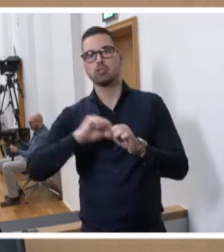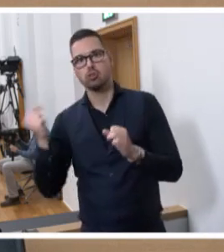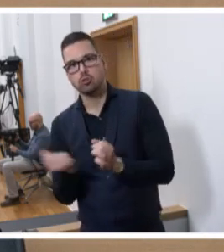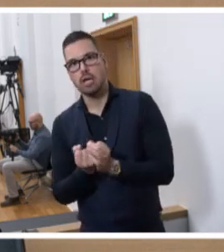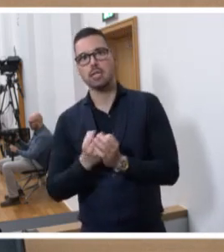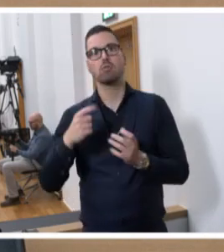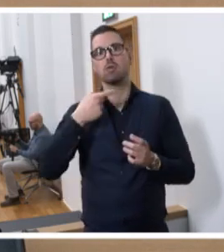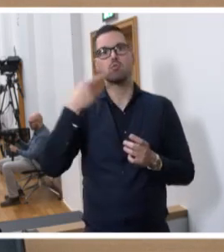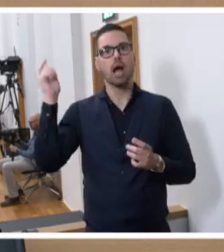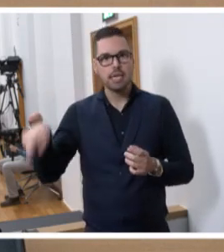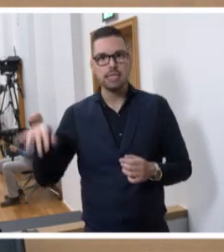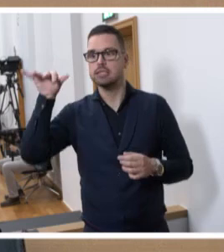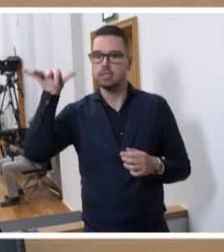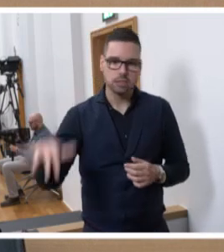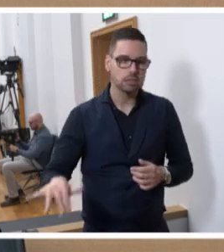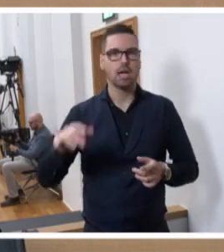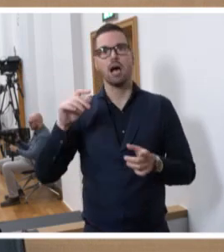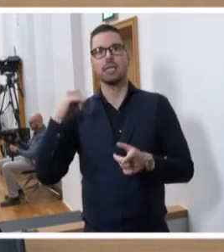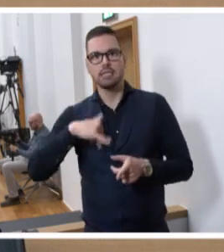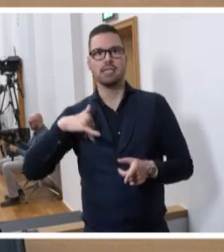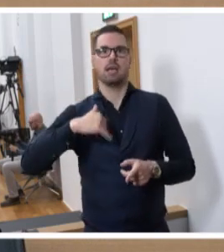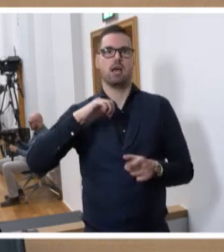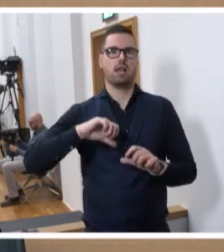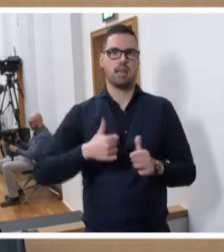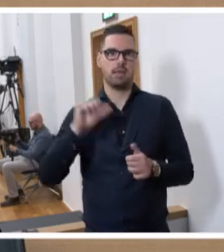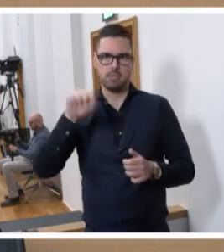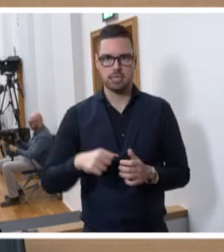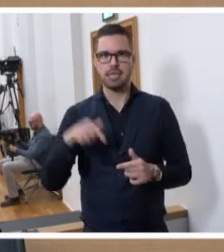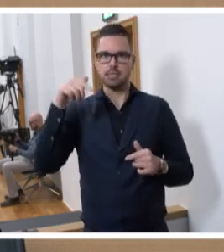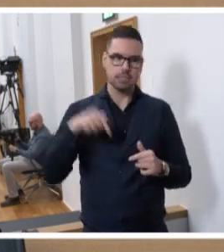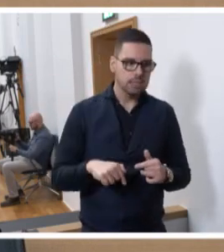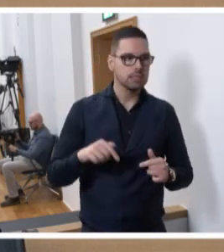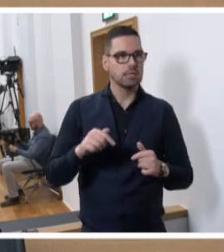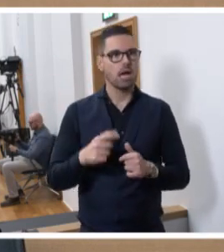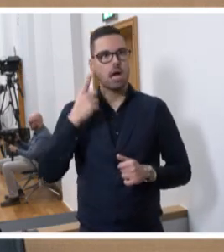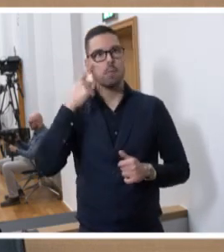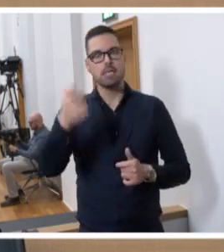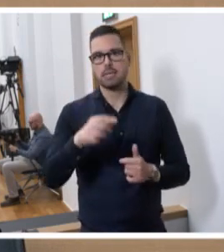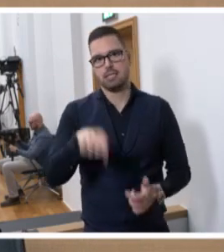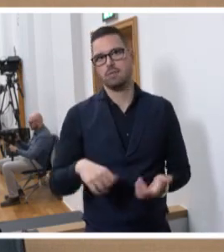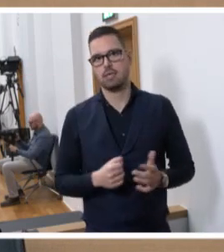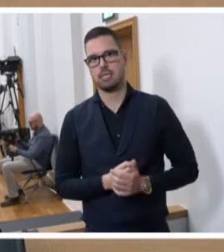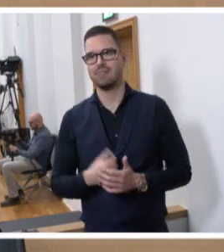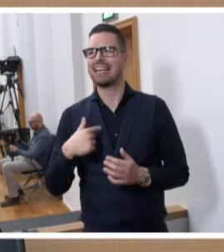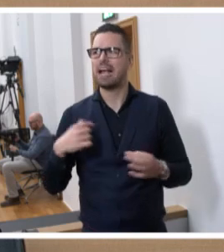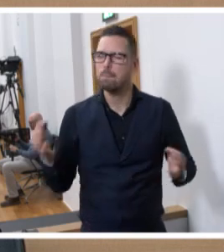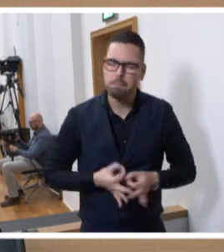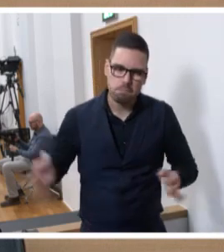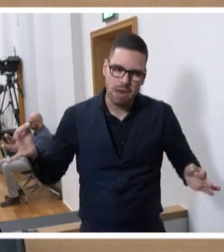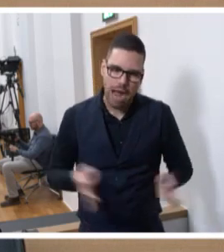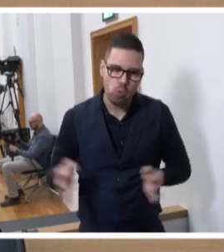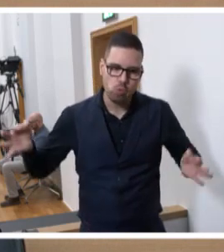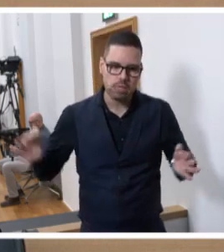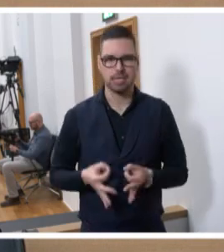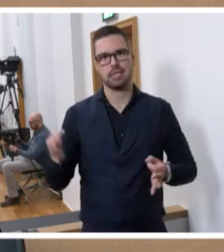aus der Ukraine damit Sie auch hier Fuß fassen können damit wir ihn hier eine Perspektive geben können denn wir brauchen sie wir